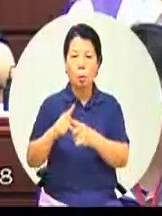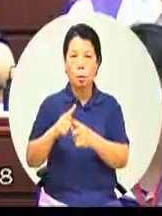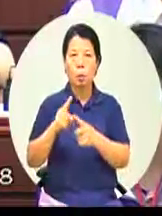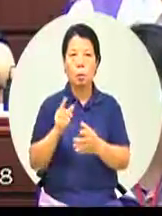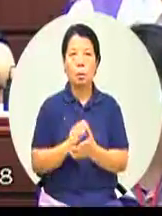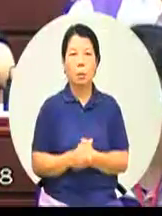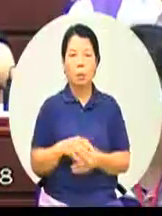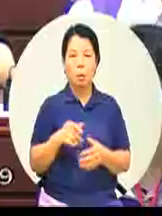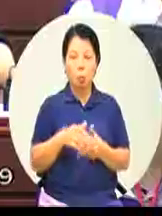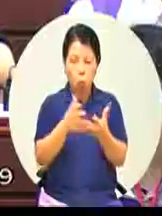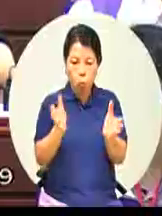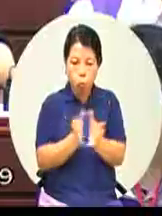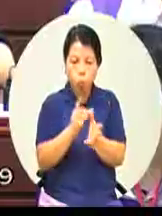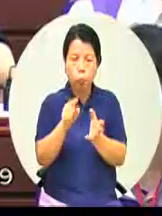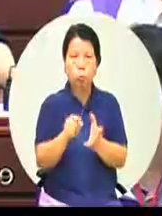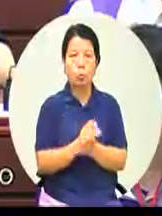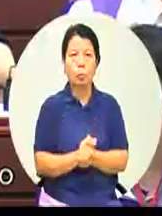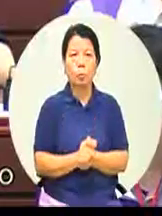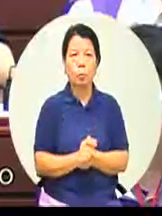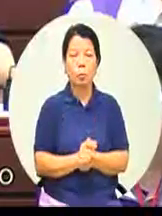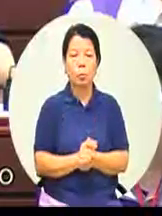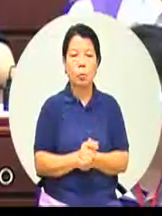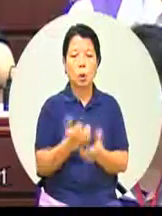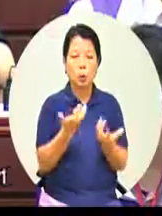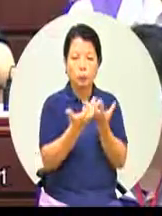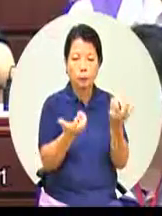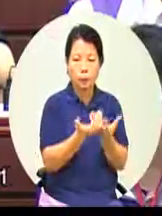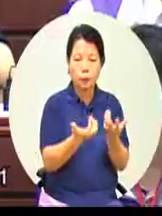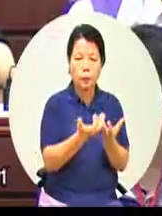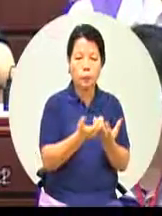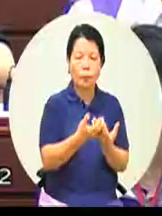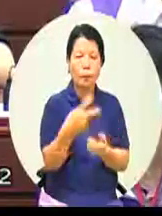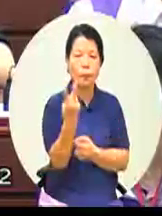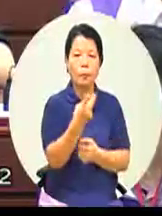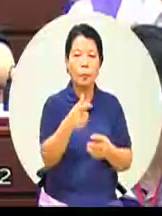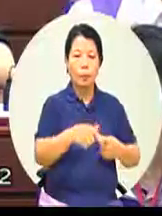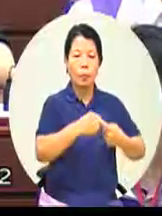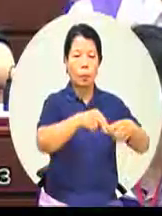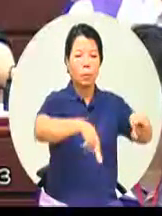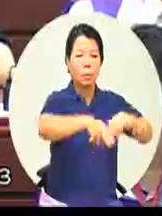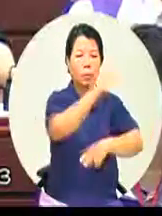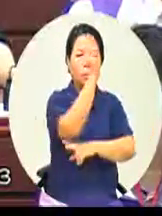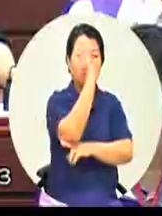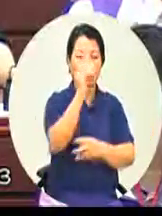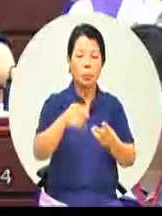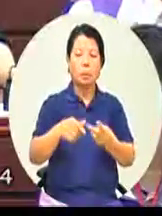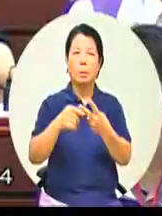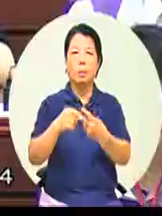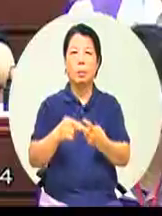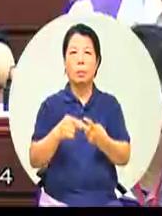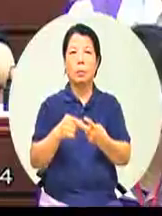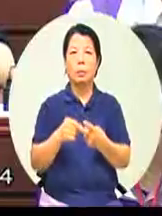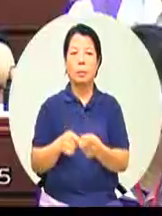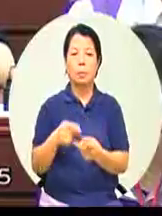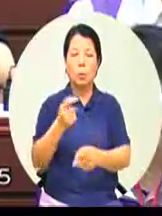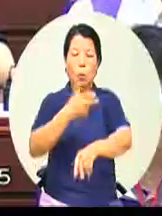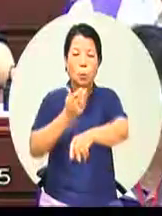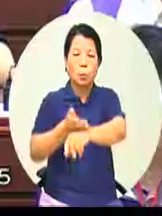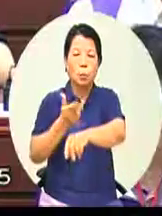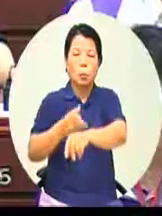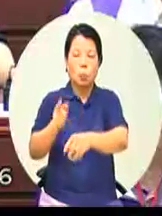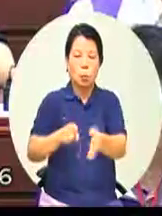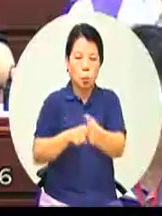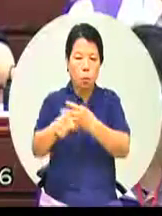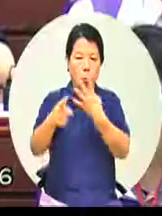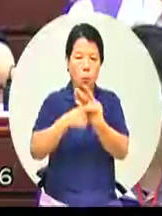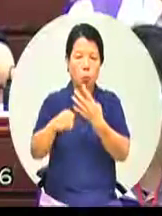人来讲，有些是两个要分两个区块，一种是行政的，一种是属于。技术方面、专业